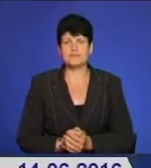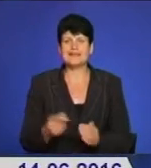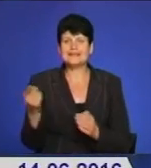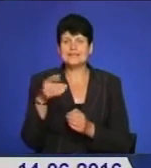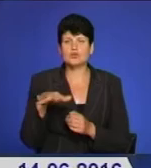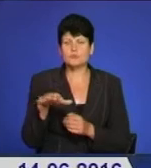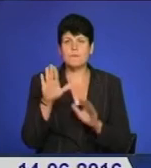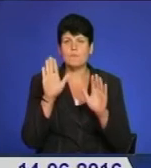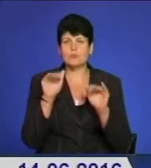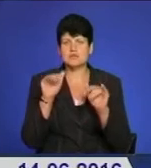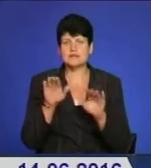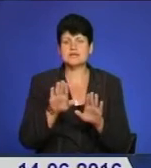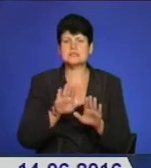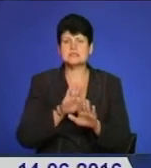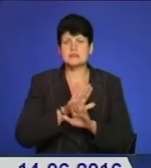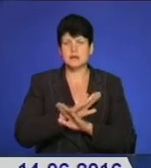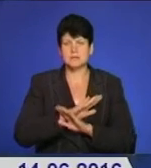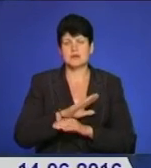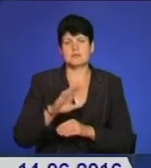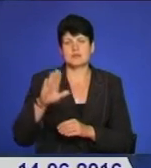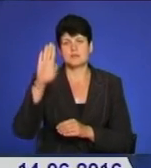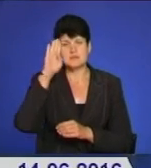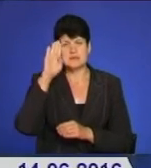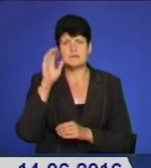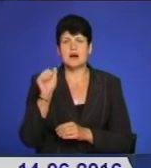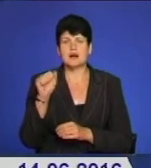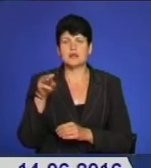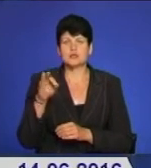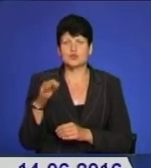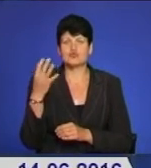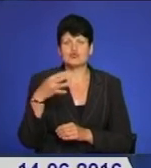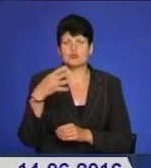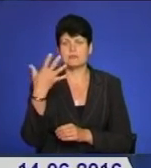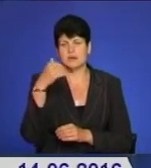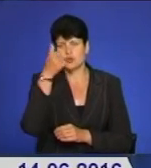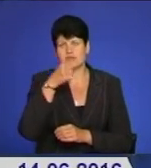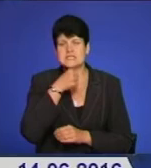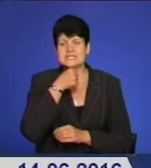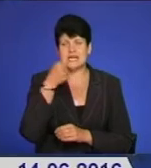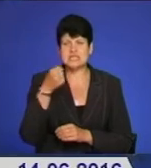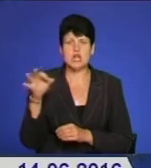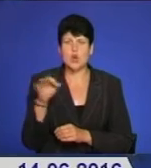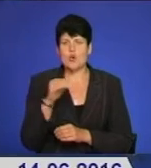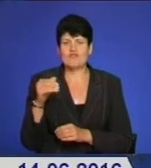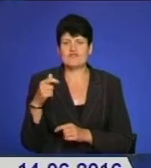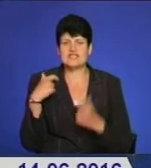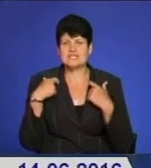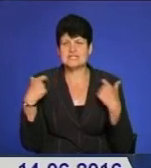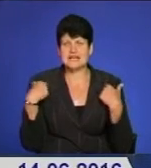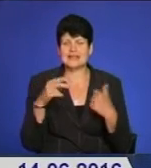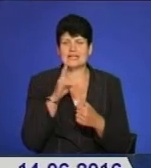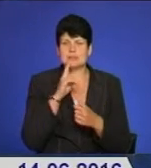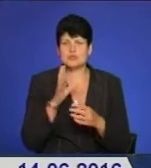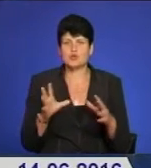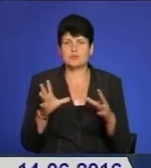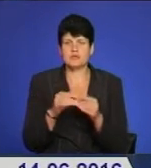Тернопільщина попрощалася із загиблим бійцем АТО Борисом Макаревичем. 45-річний старший офіцер відділення комплектування Кременецького